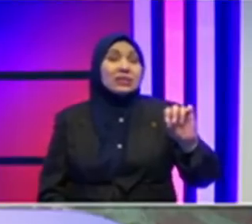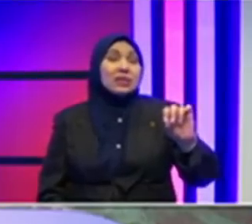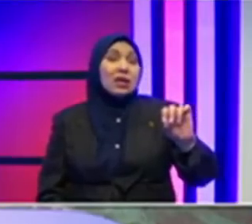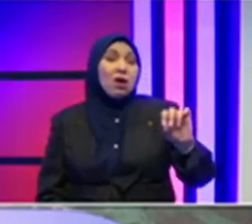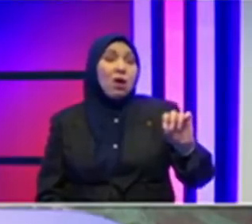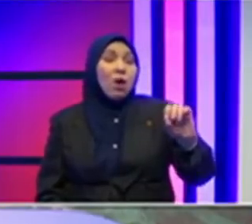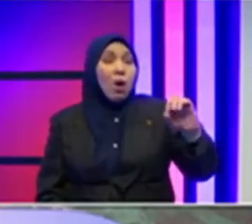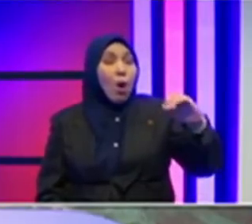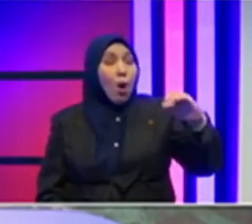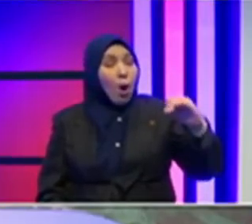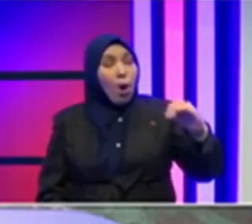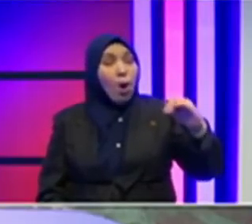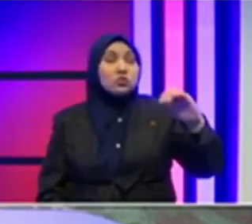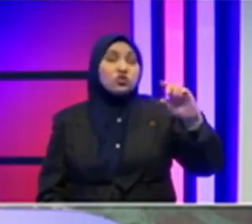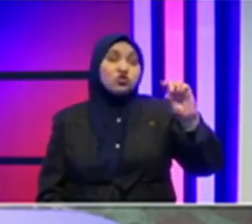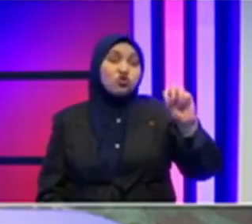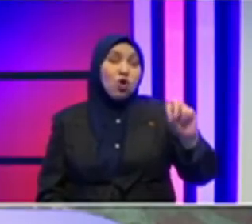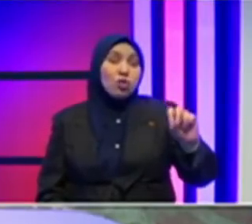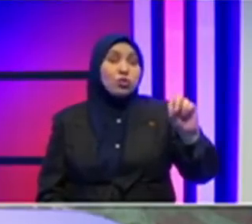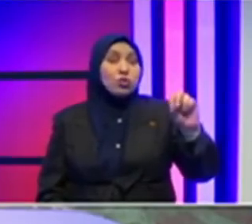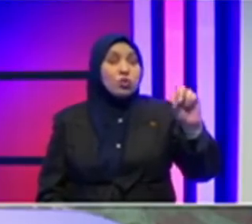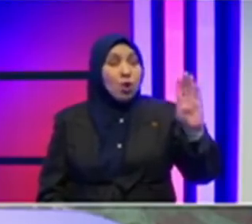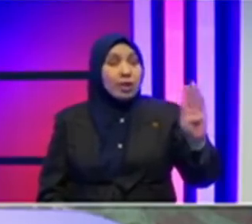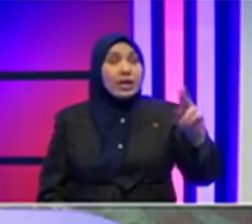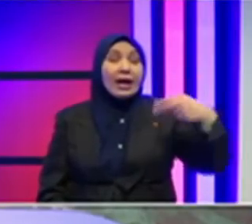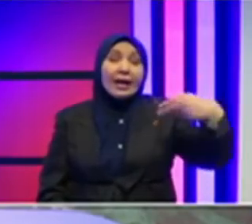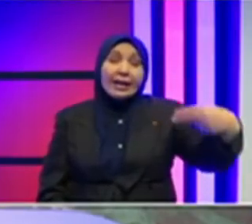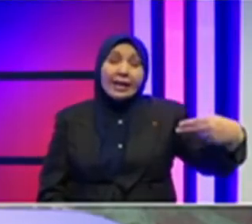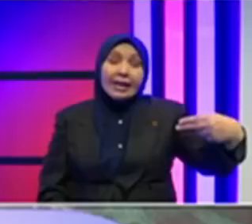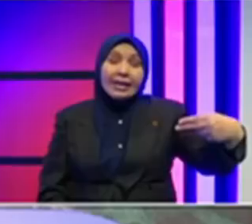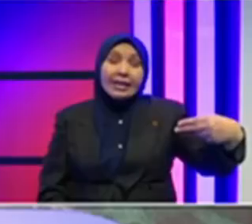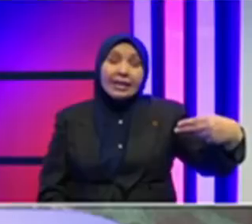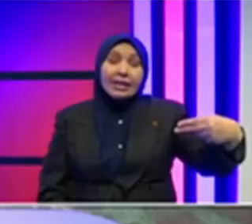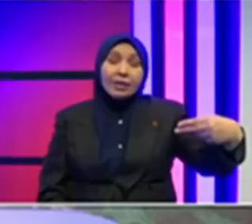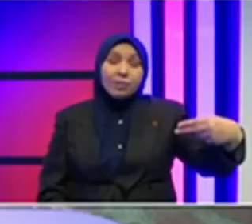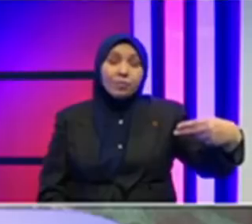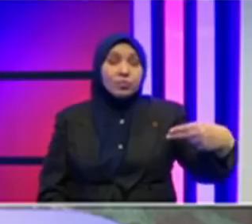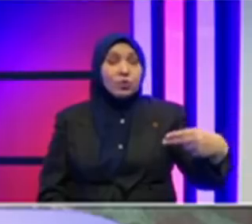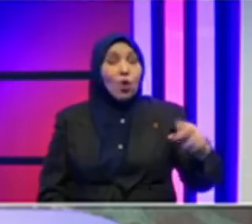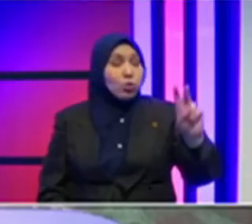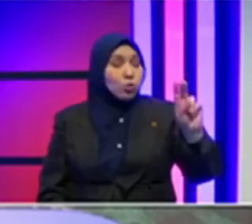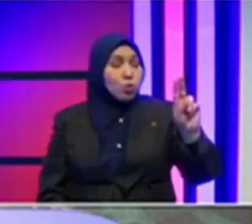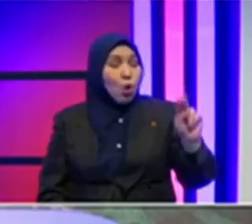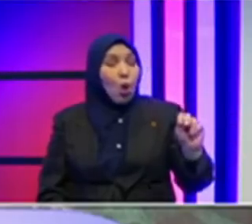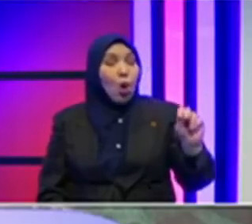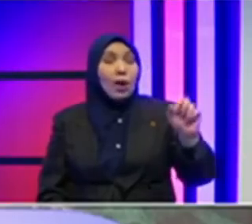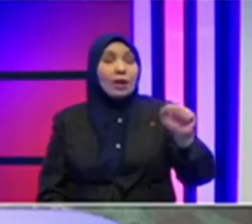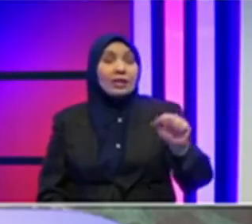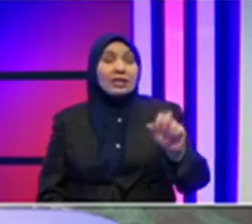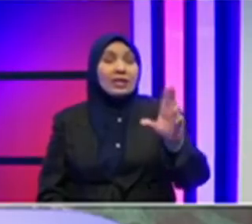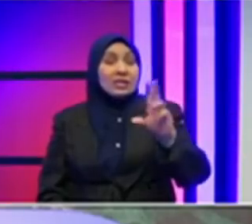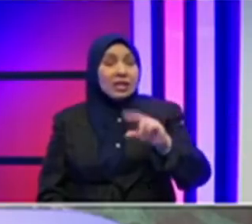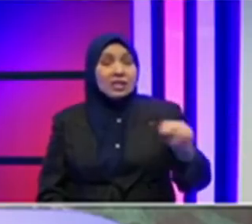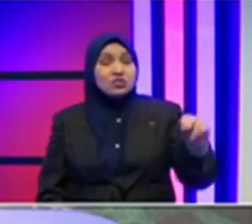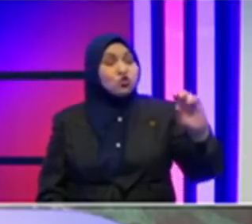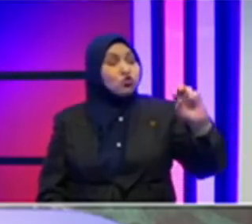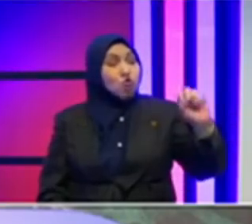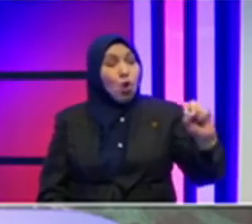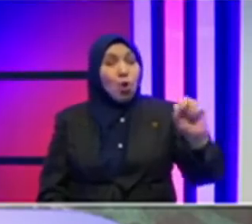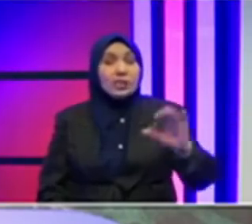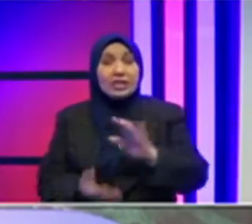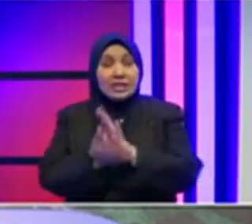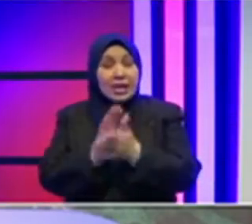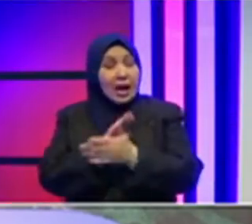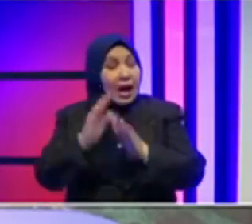kha sa dad ghain, khussa dagtin ta qiz, qaf dengan za. 7 huruf ya. Jadi